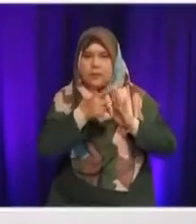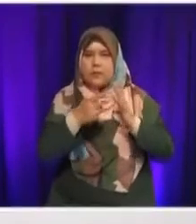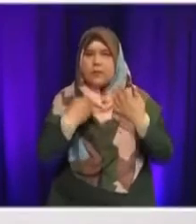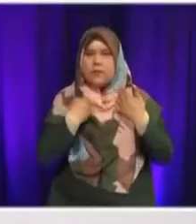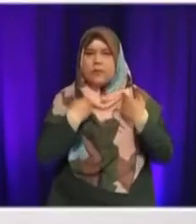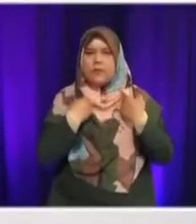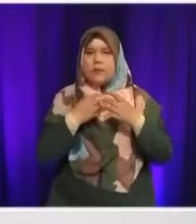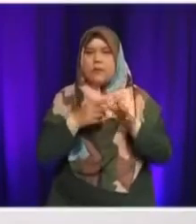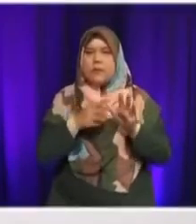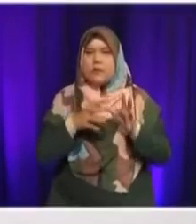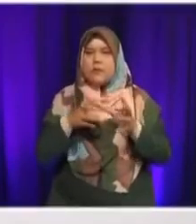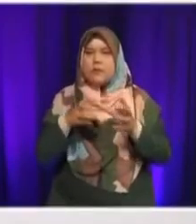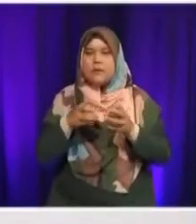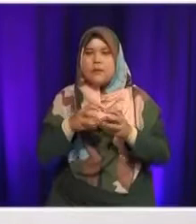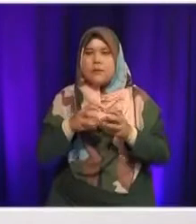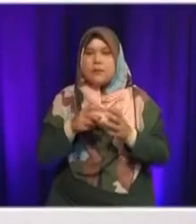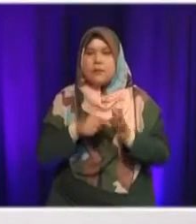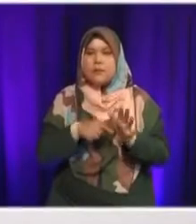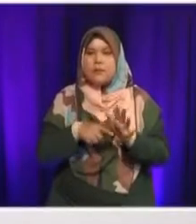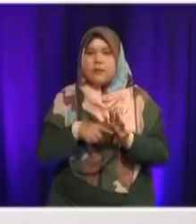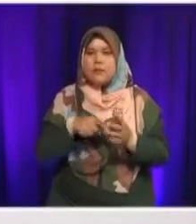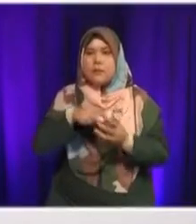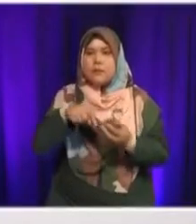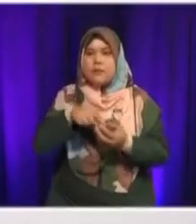bentuk eee pusaran